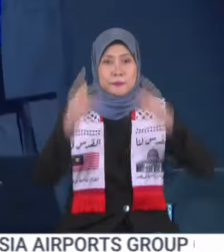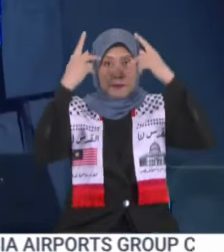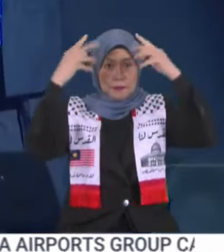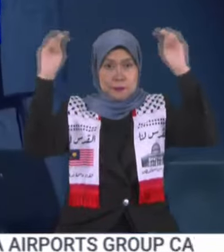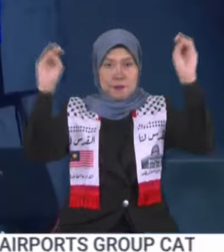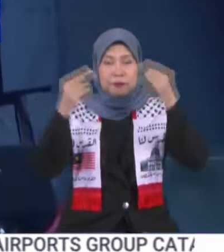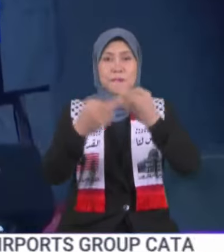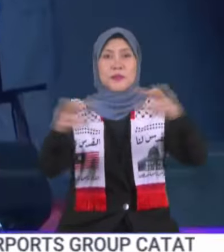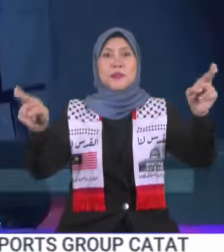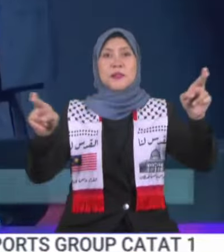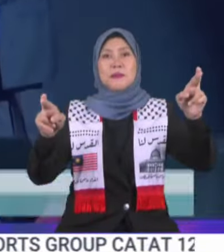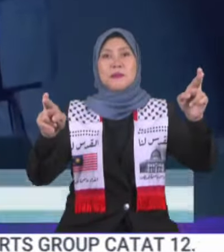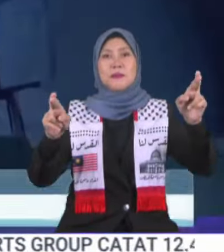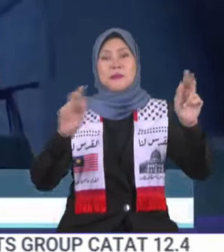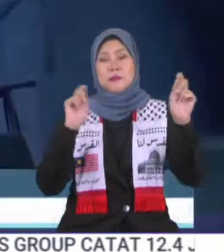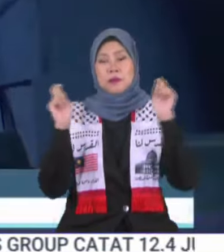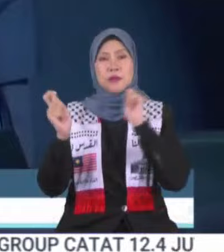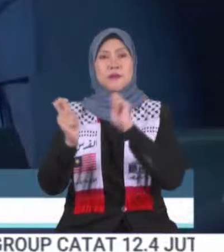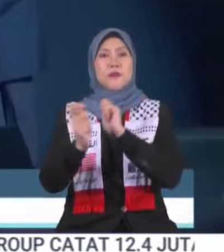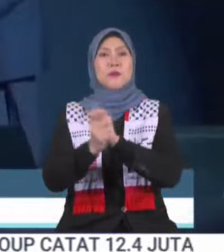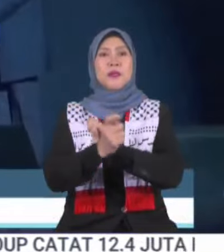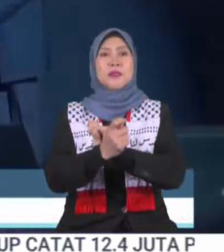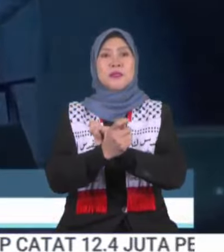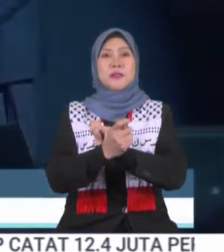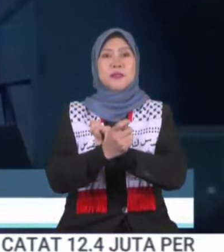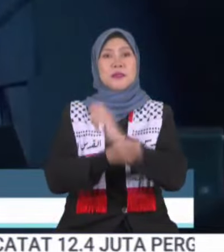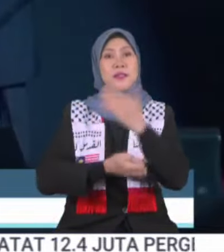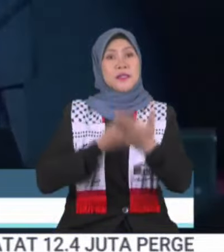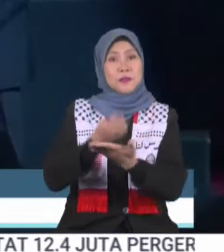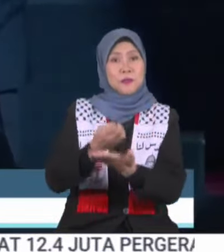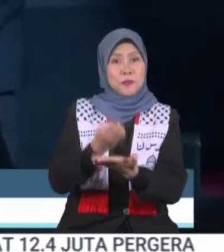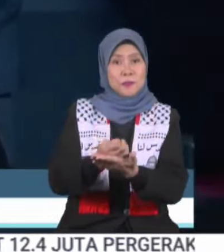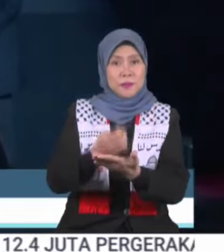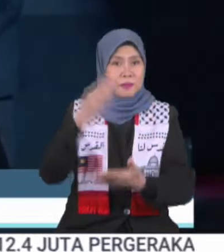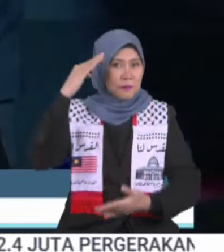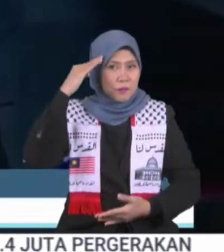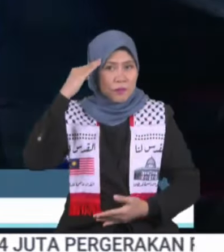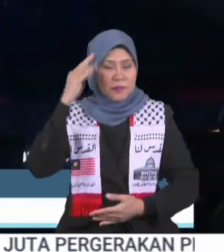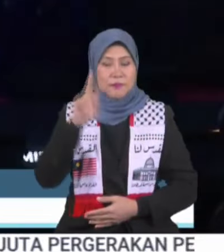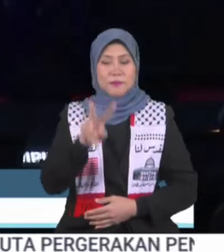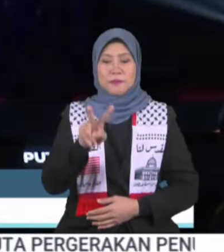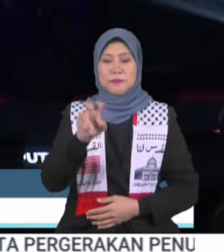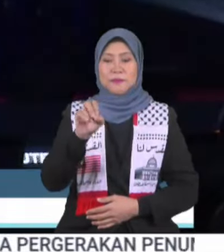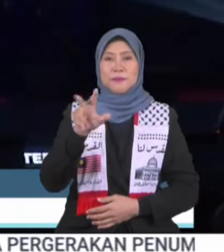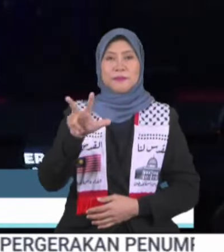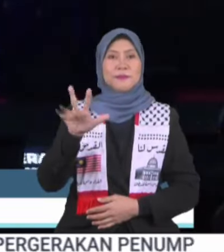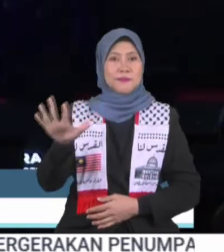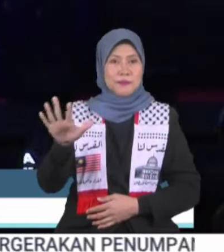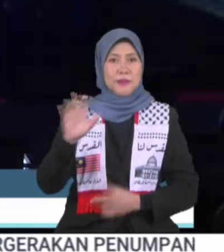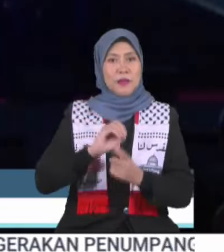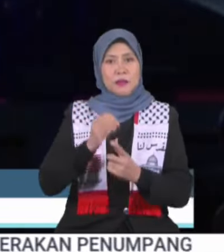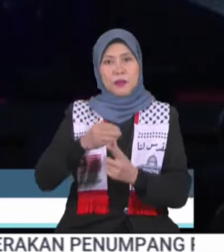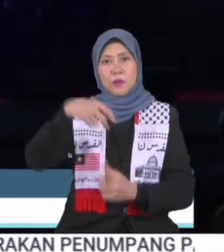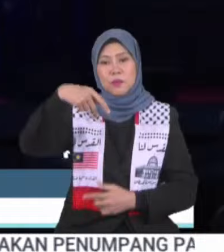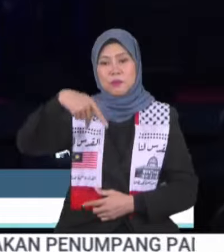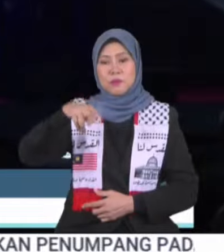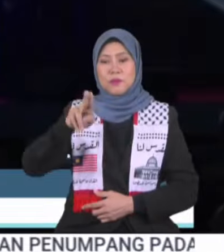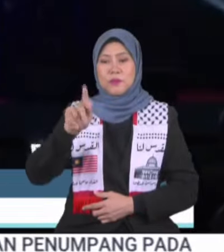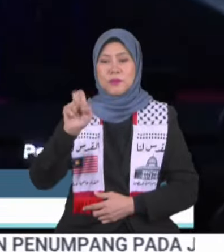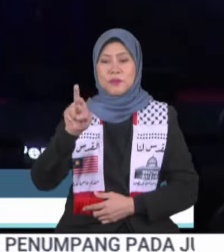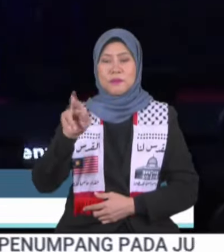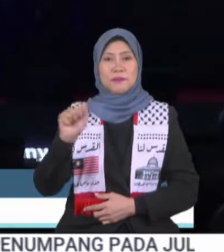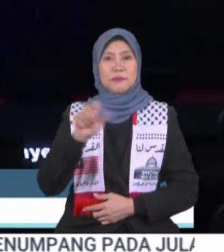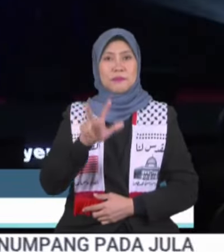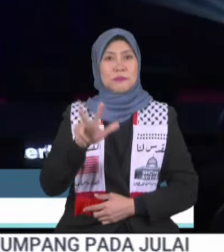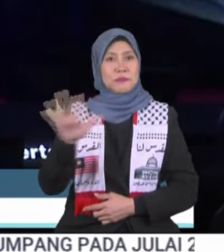Perdana Menteri melancarkan pelan transformasi ekonomi Bumi Putera 2035 atau Putera